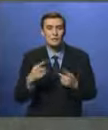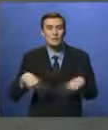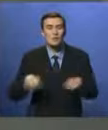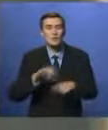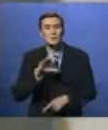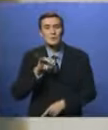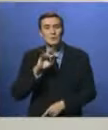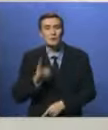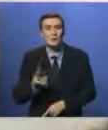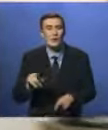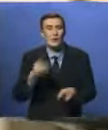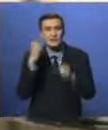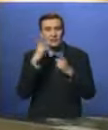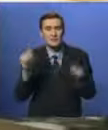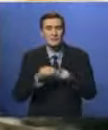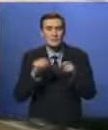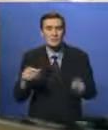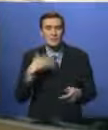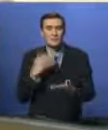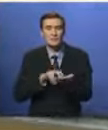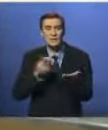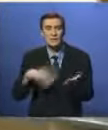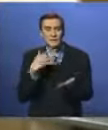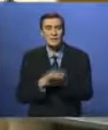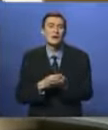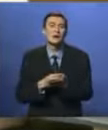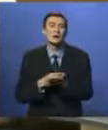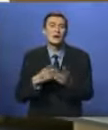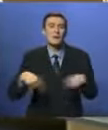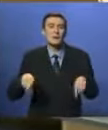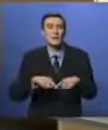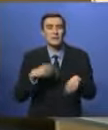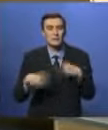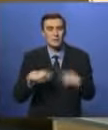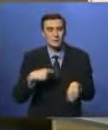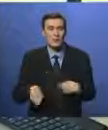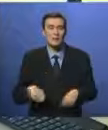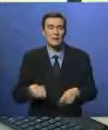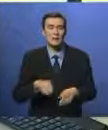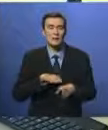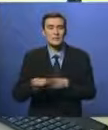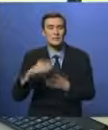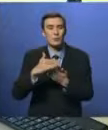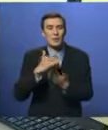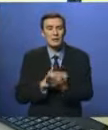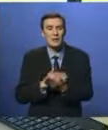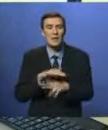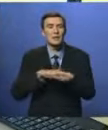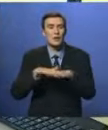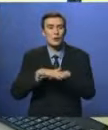самрук-казына официально объявил о выходе своей дочерней компании на фондовый рынок в рамках реализации программы народное ай пи о точное